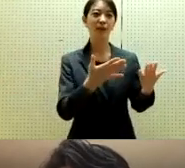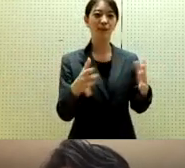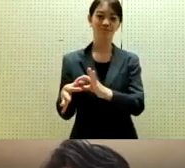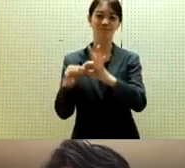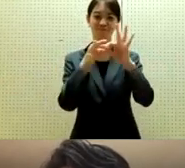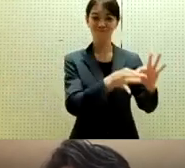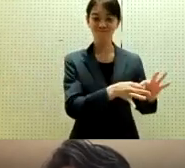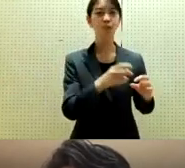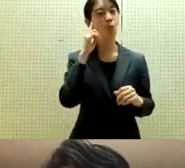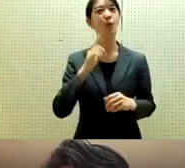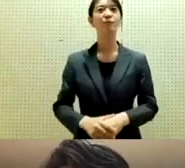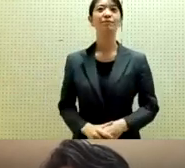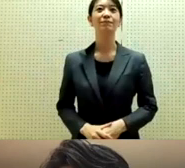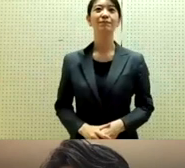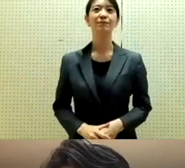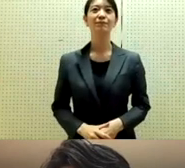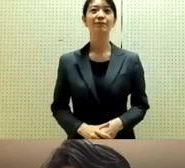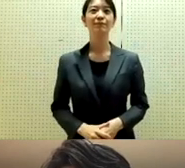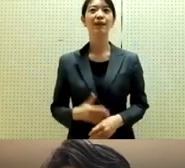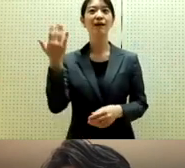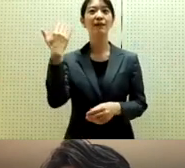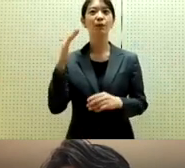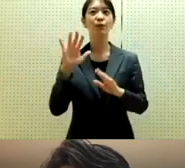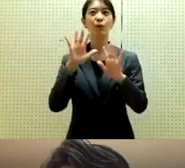で豊福先生の